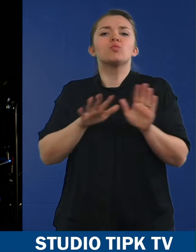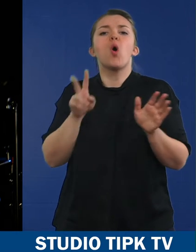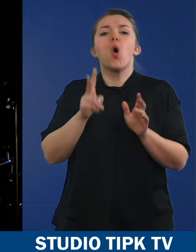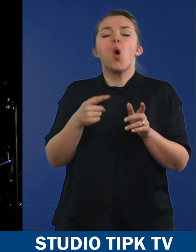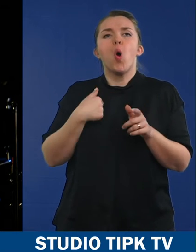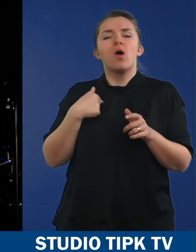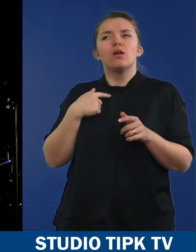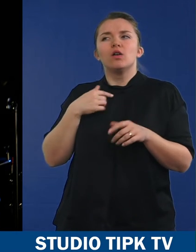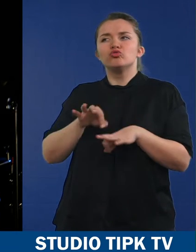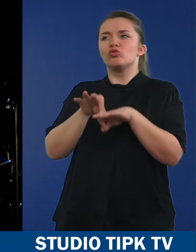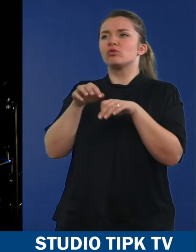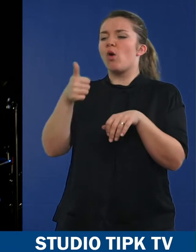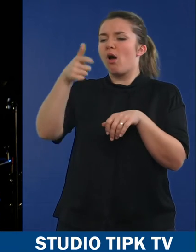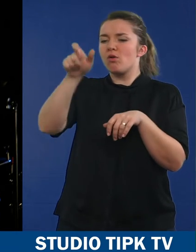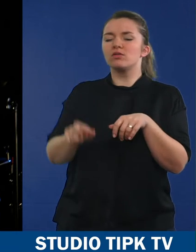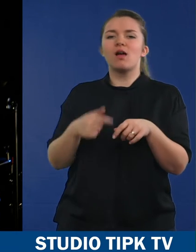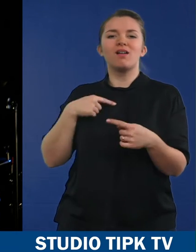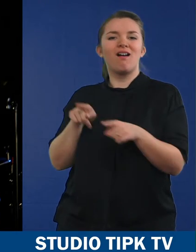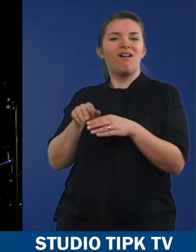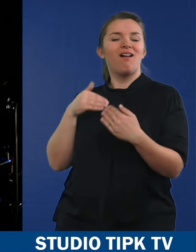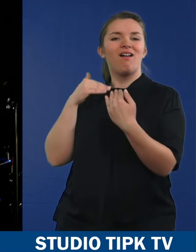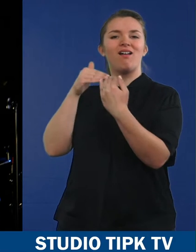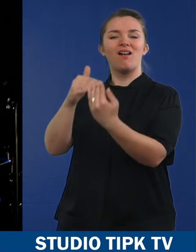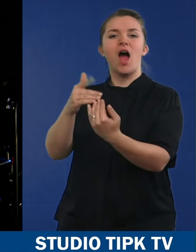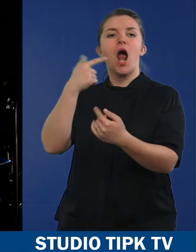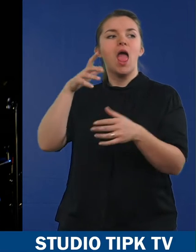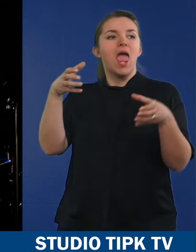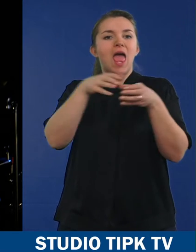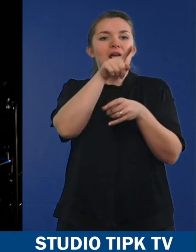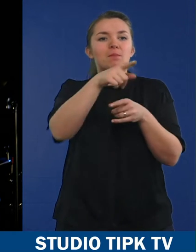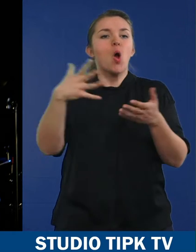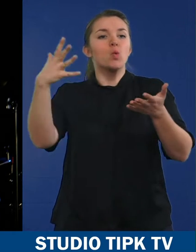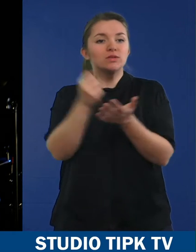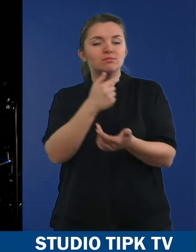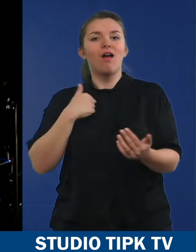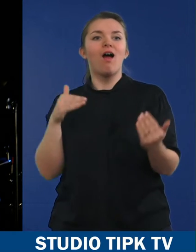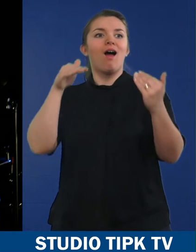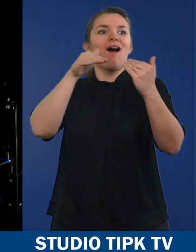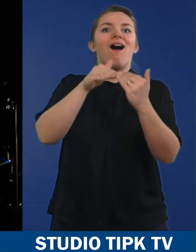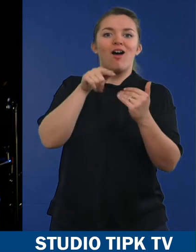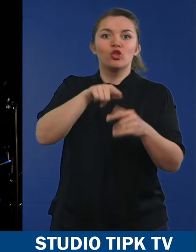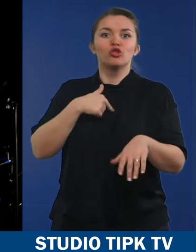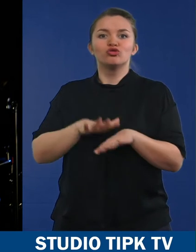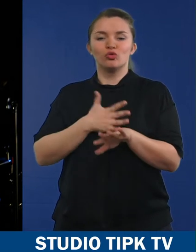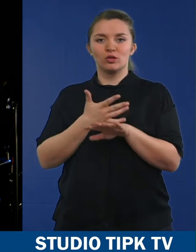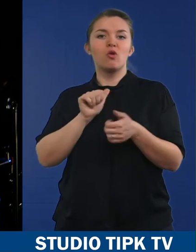poistovetimo s posameznikom ali moštvom ob doseženem uspehu na področju